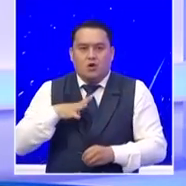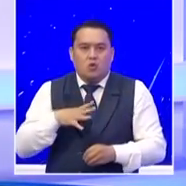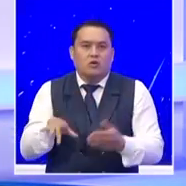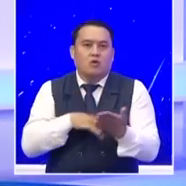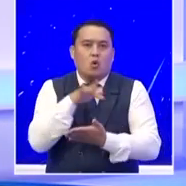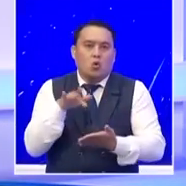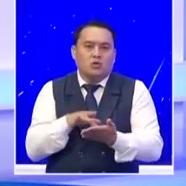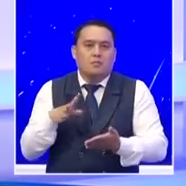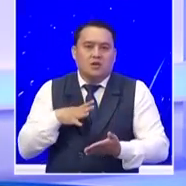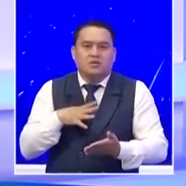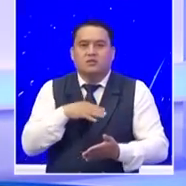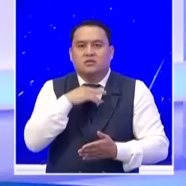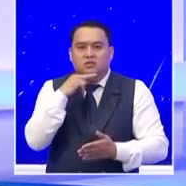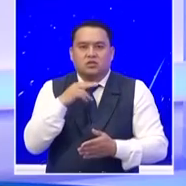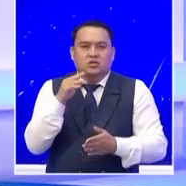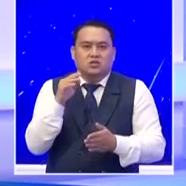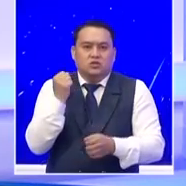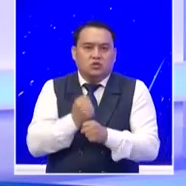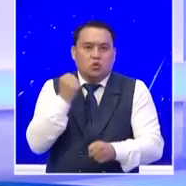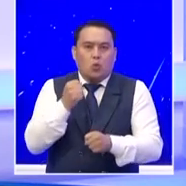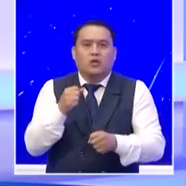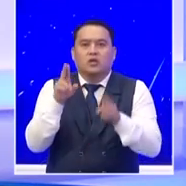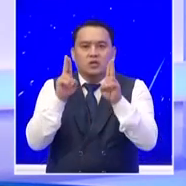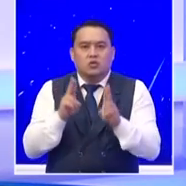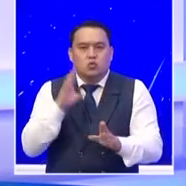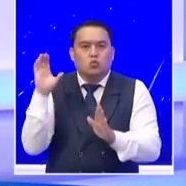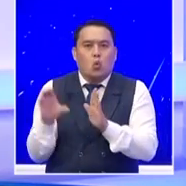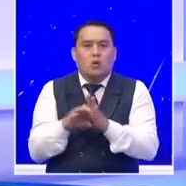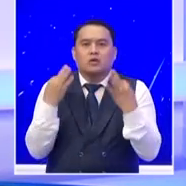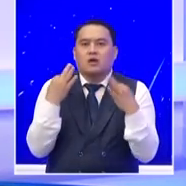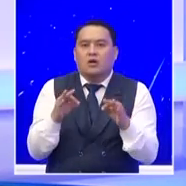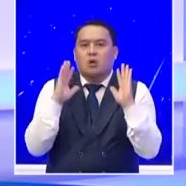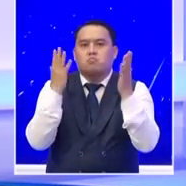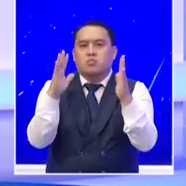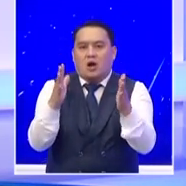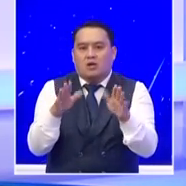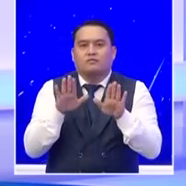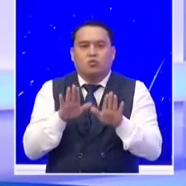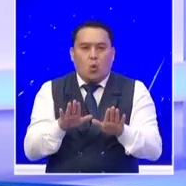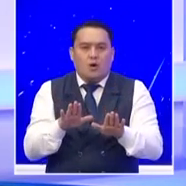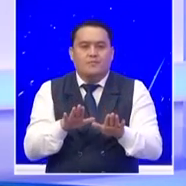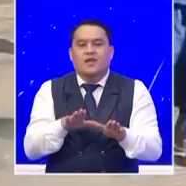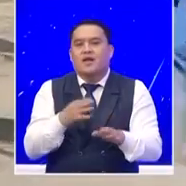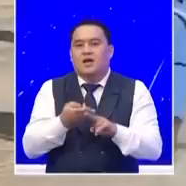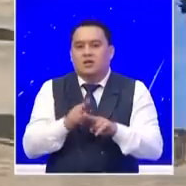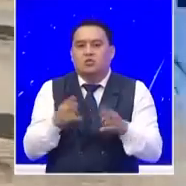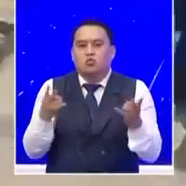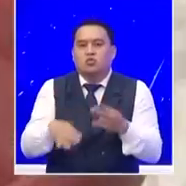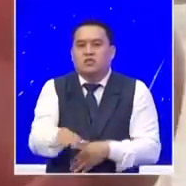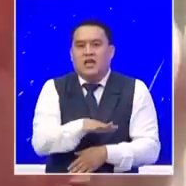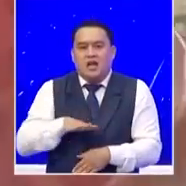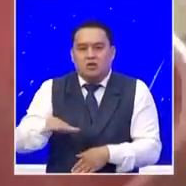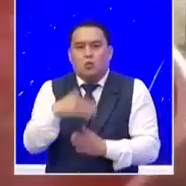столице горожанам при соблюдении строгих санитарных норм разрешено посещение парков, площадей и скверов. Следовательно, на